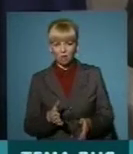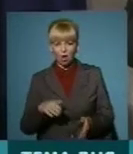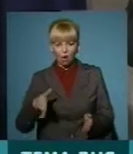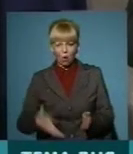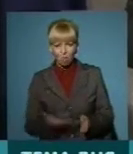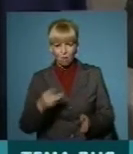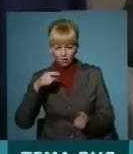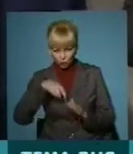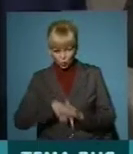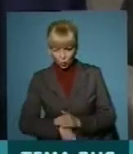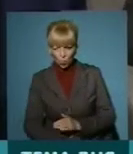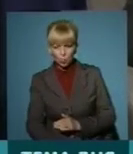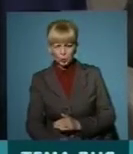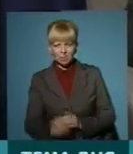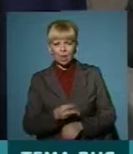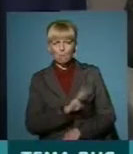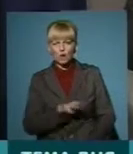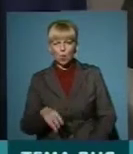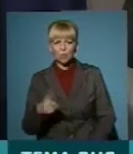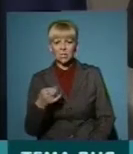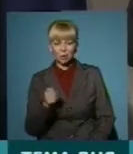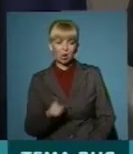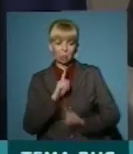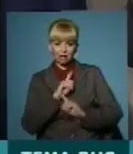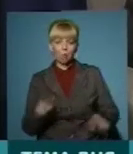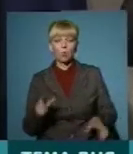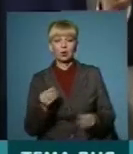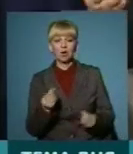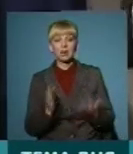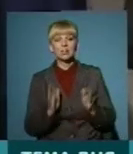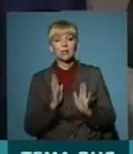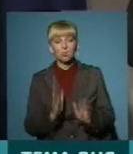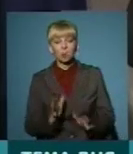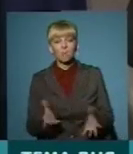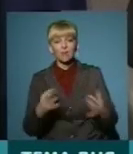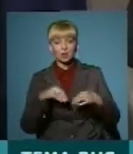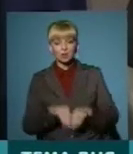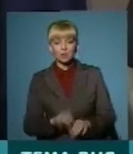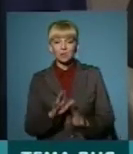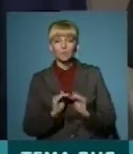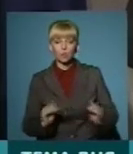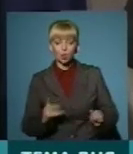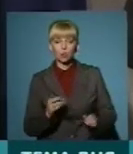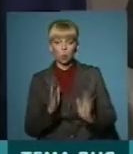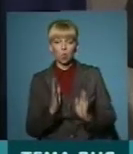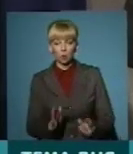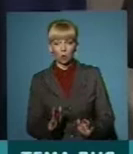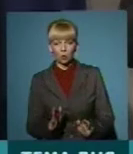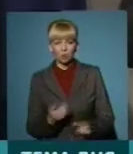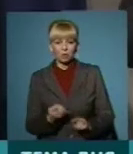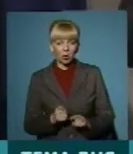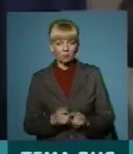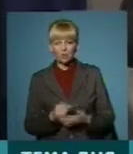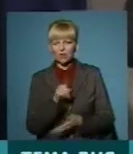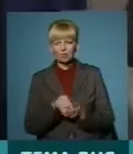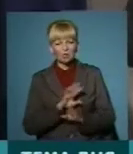там за миллион гривен, то их не будет денег, да. Если будем вкладывать своих детей, то будет. Поэтому тут